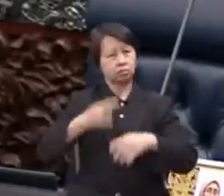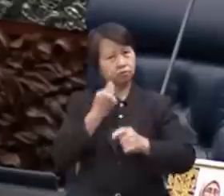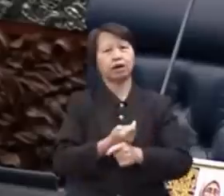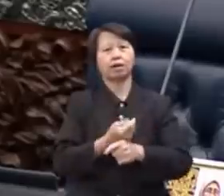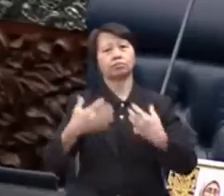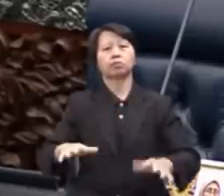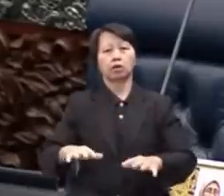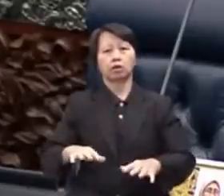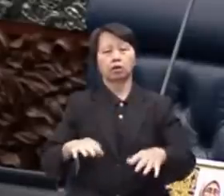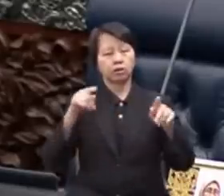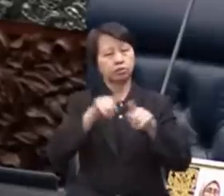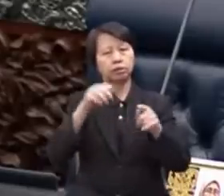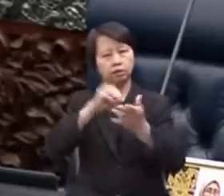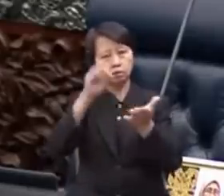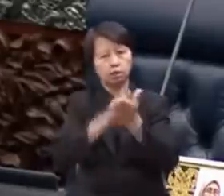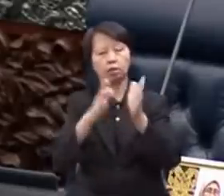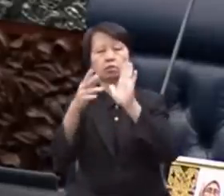ditetapkan dalam pengembangan